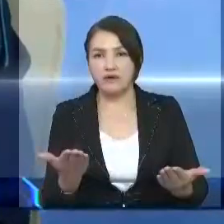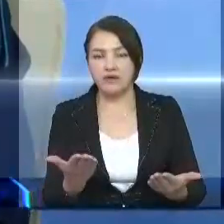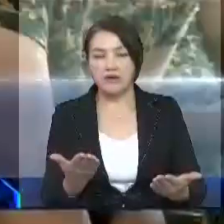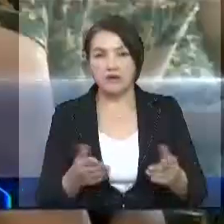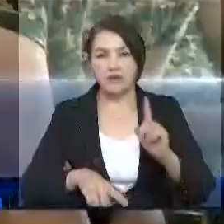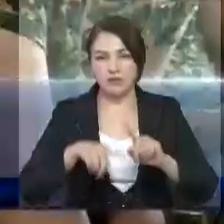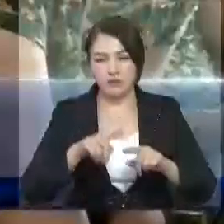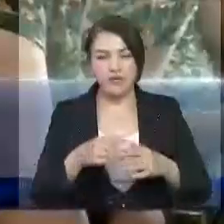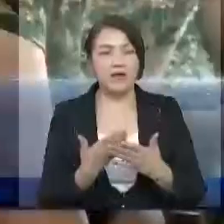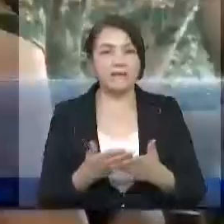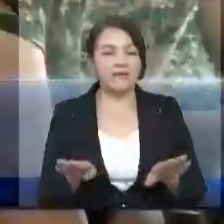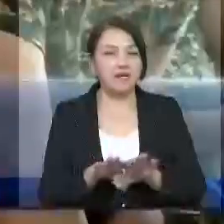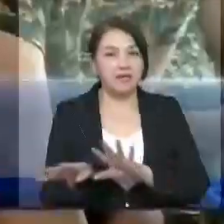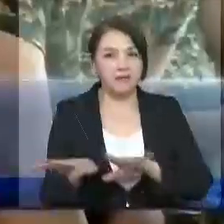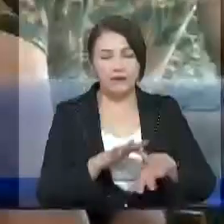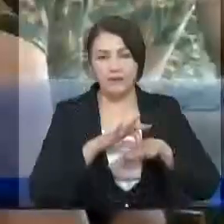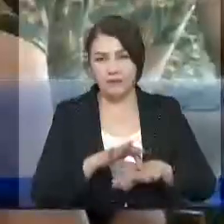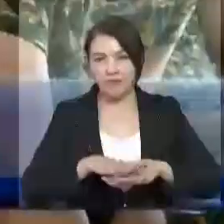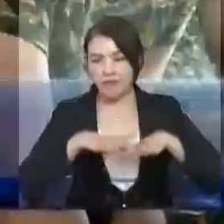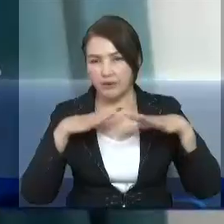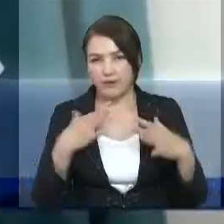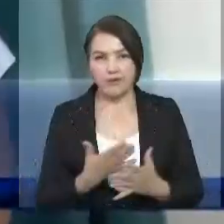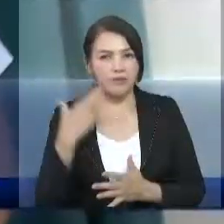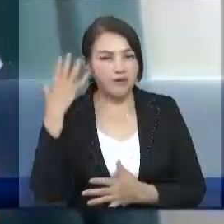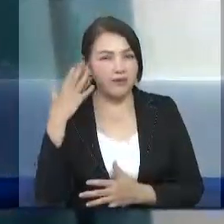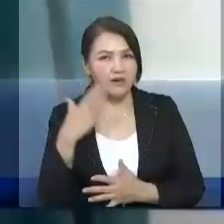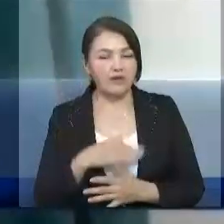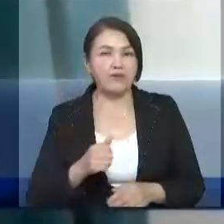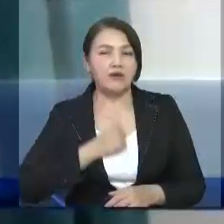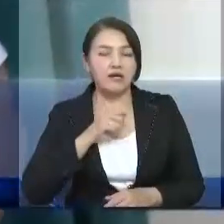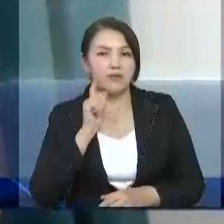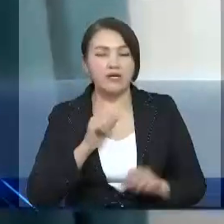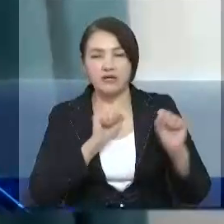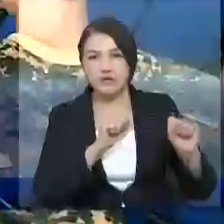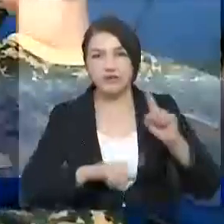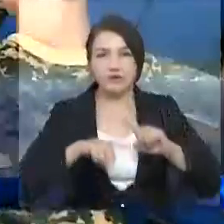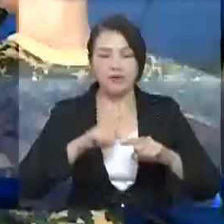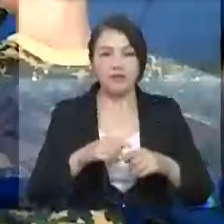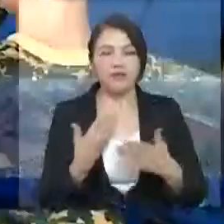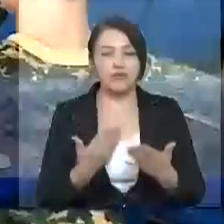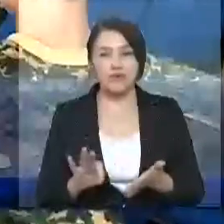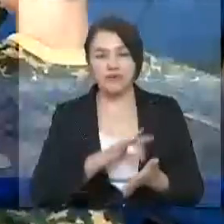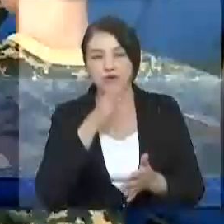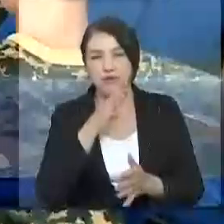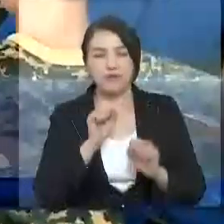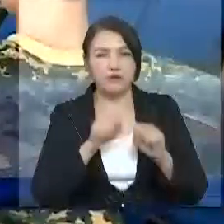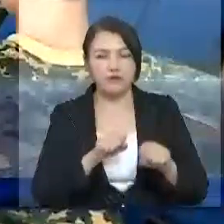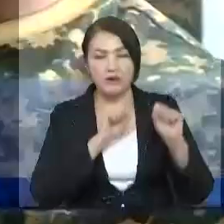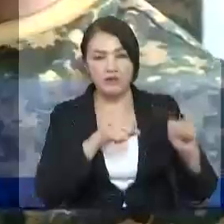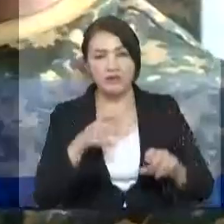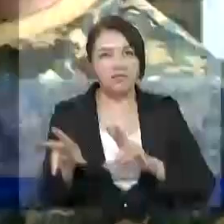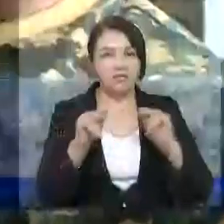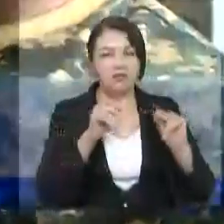родом безусловно подобное мероприятие произвело большое впечатление на молодых военнослужащих защитников Родины которые скором време